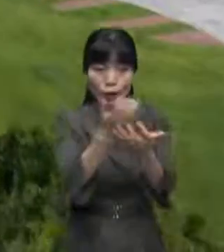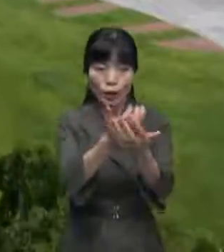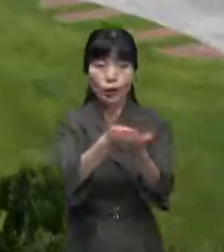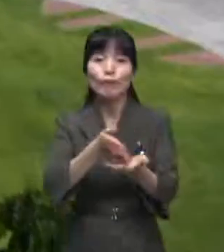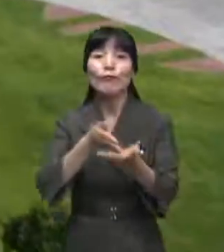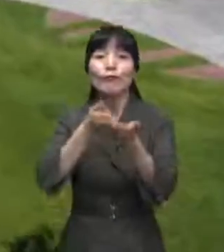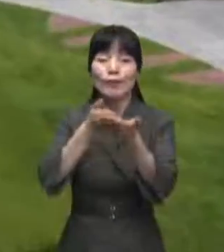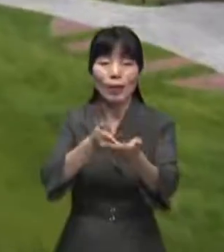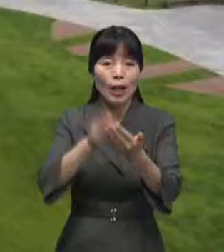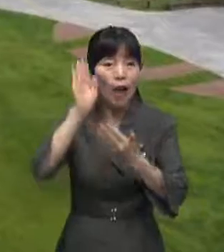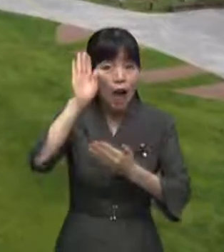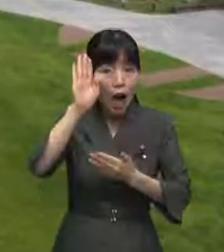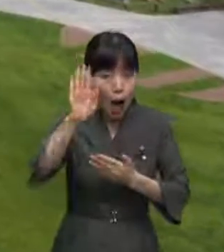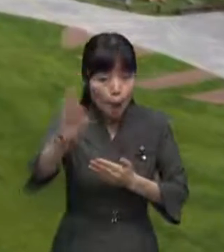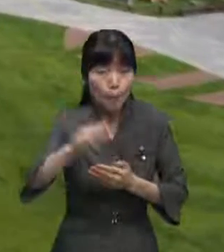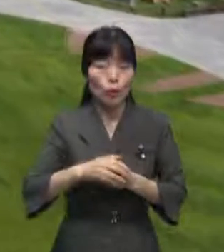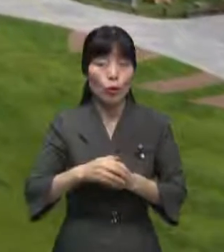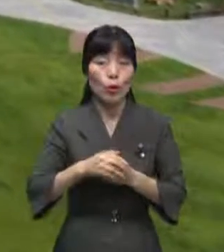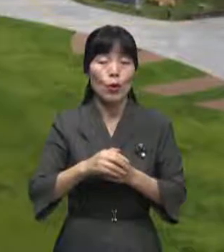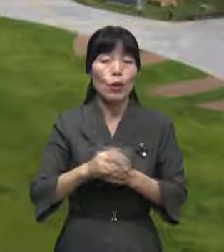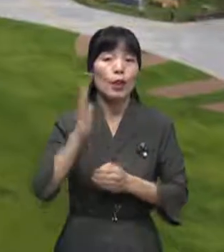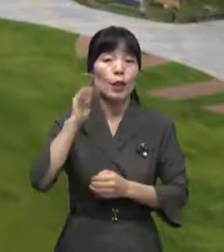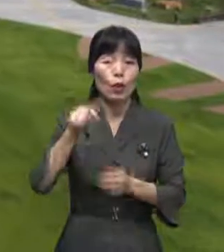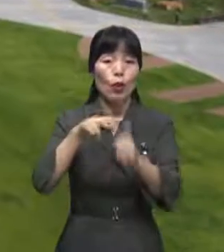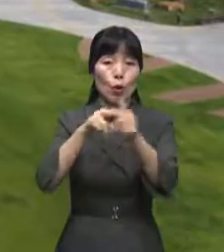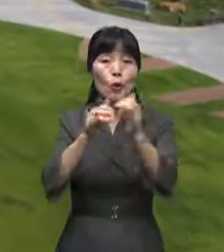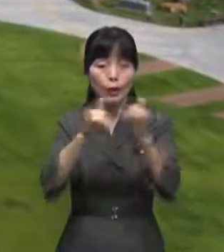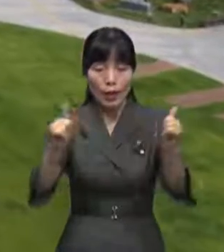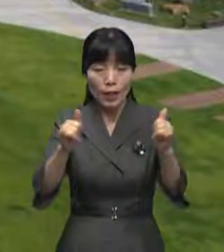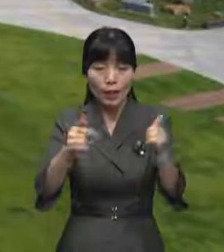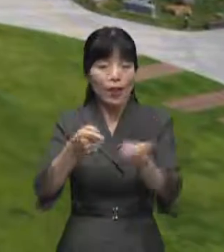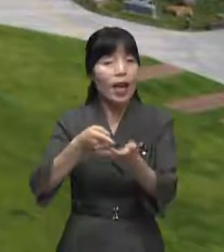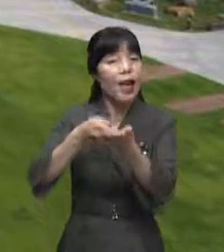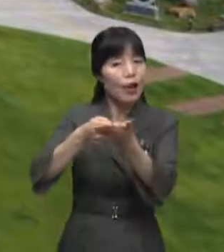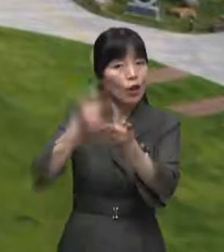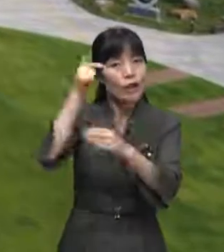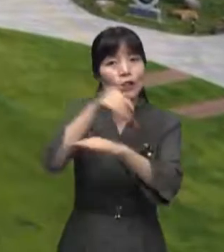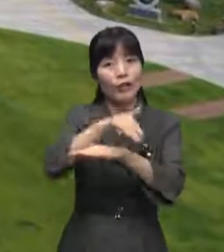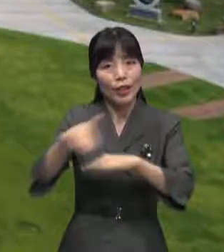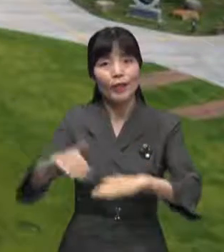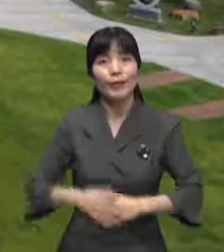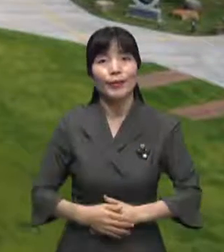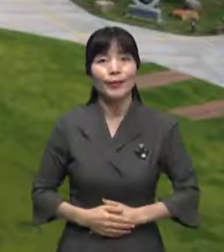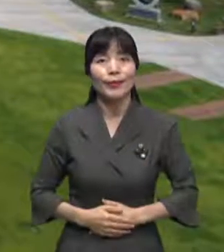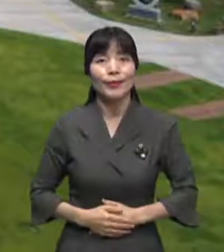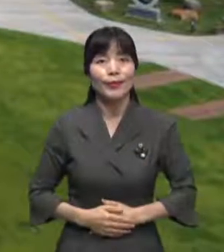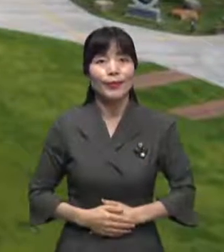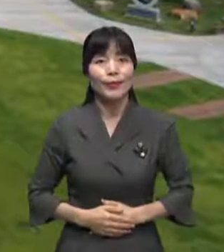전달하고 주후 본선 확정 후보에게 종합정책 건의서를 전달할 예정입니다.